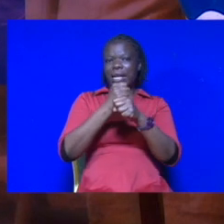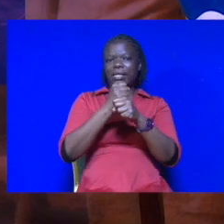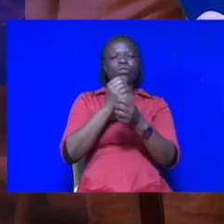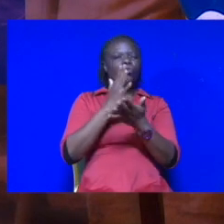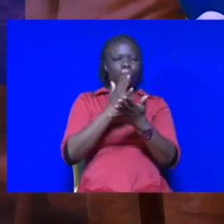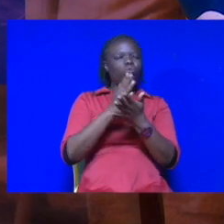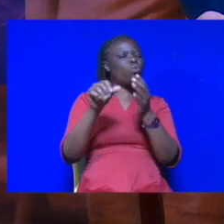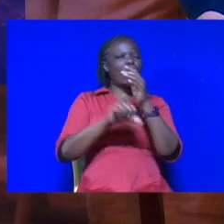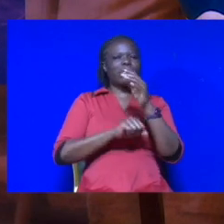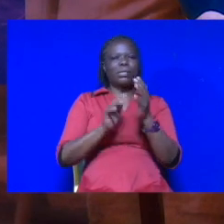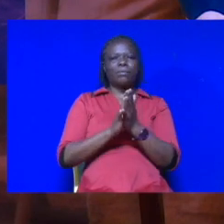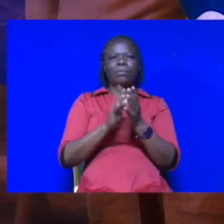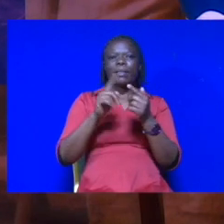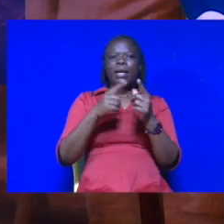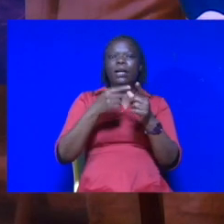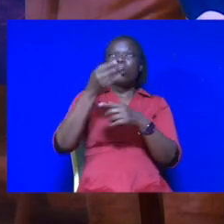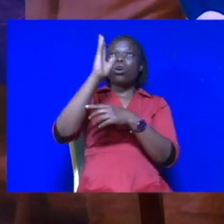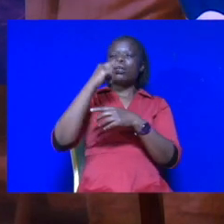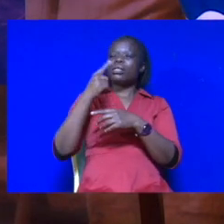mbaya. Mungu akasema imetosha.